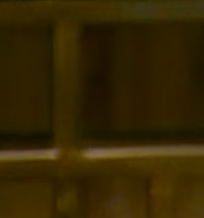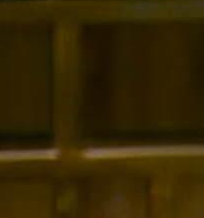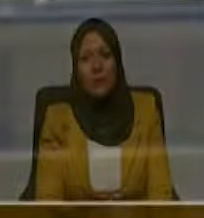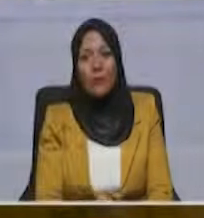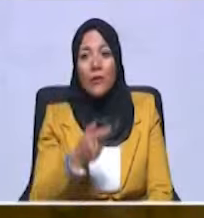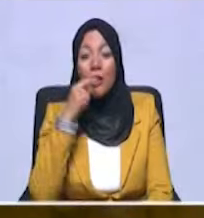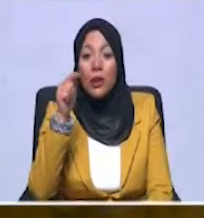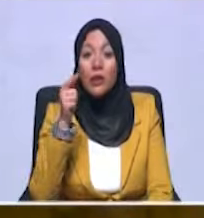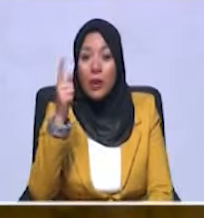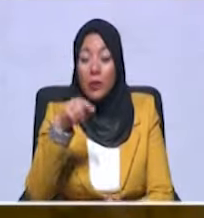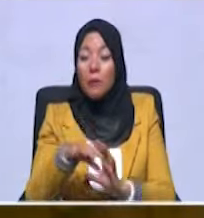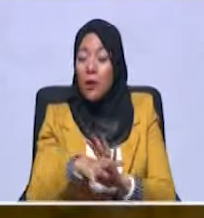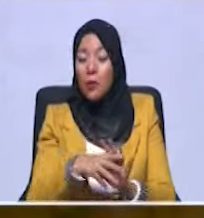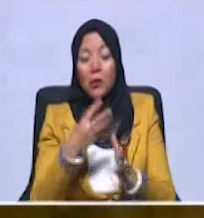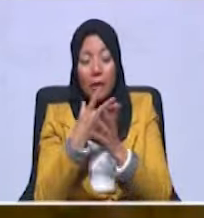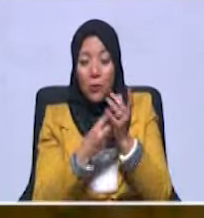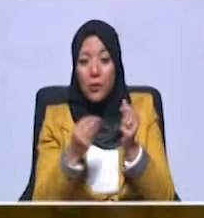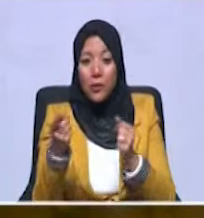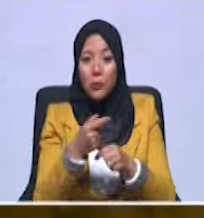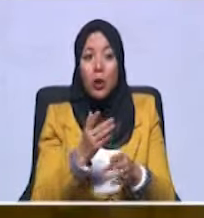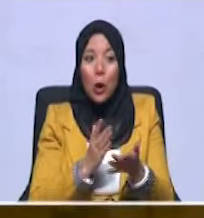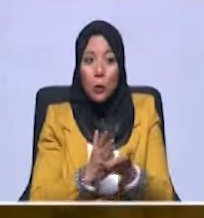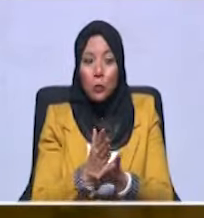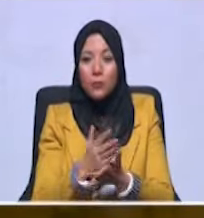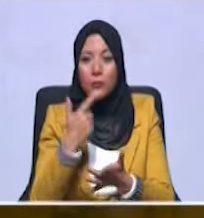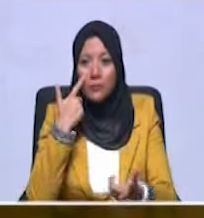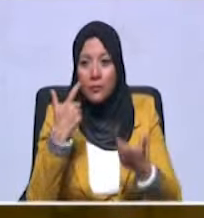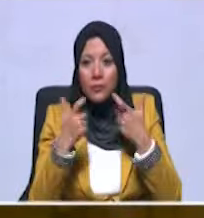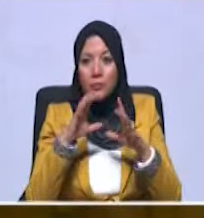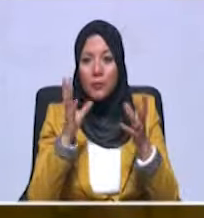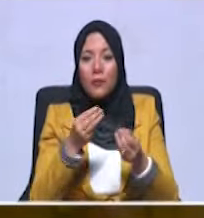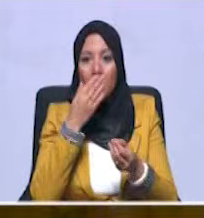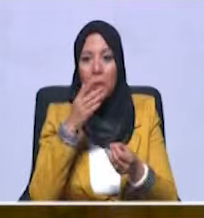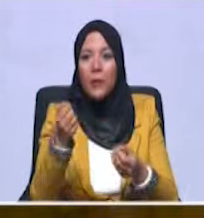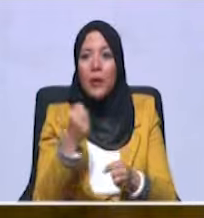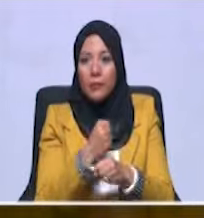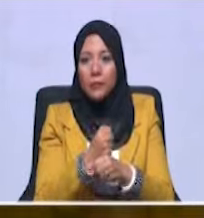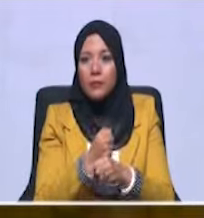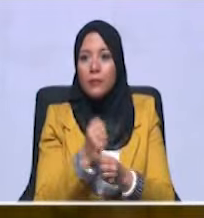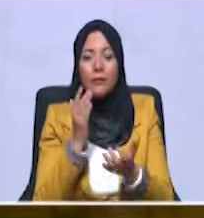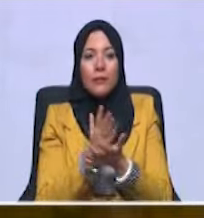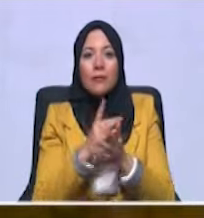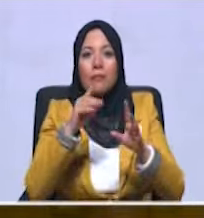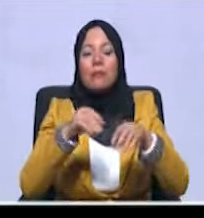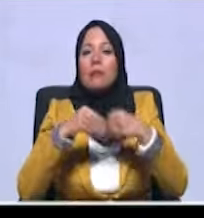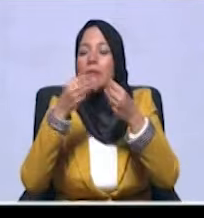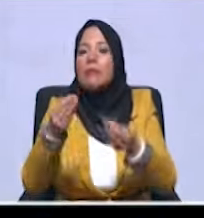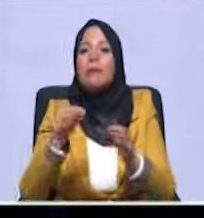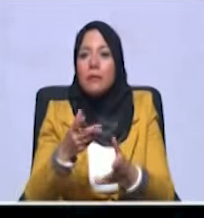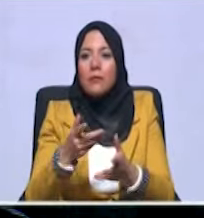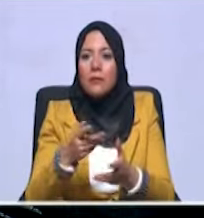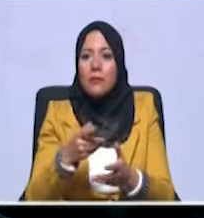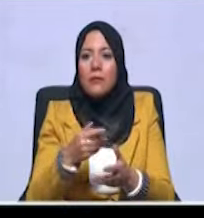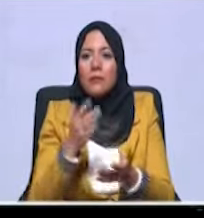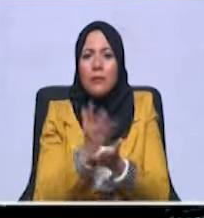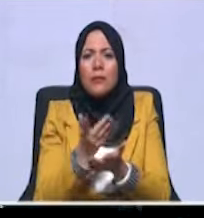انت كمان كنت بره جدا، كنت حريصه على اهداء مقتنيات بابا كلها للمركز القومي. ايوه ده ايه صحيح. المقتنيات اللي انت اهديتيها للمركز القومي اللي المصري؟ تبقى